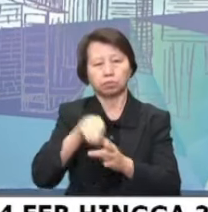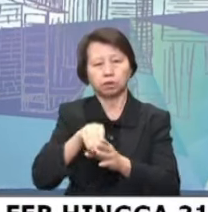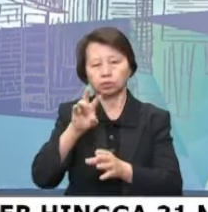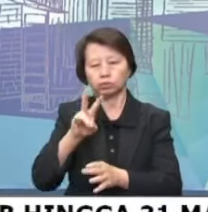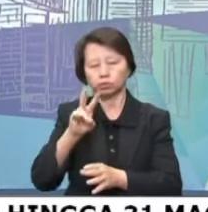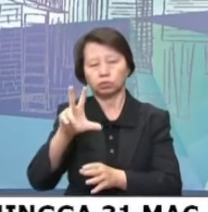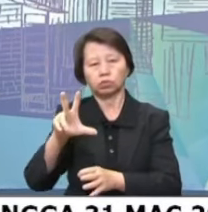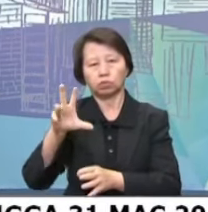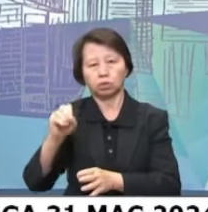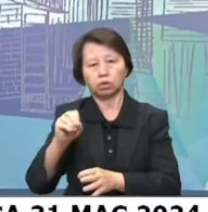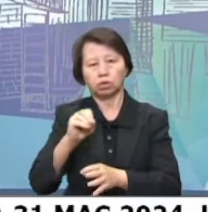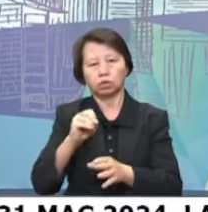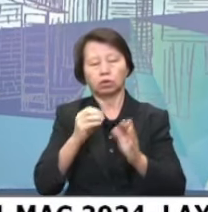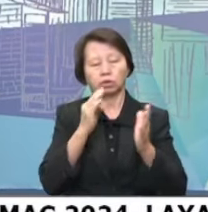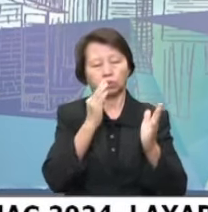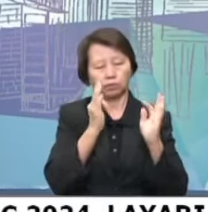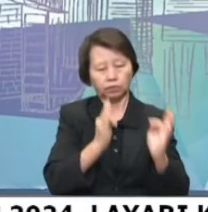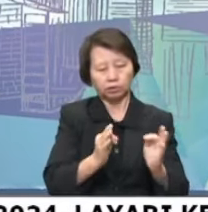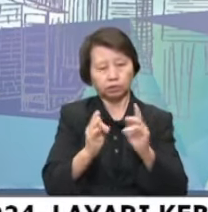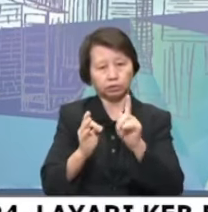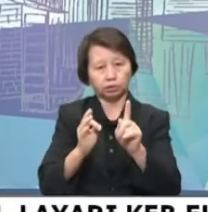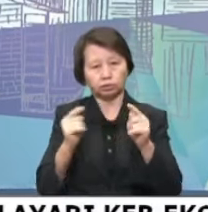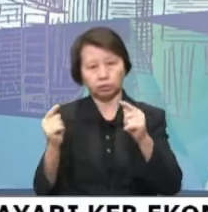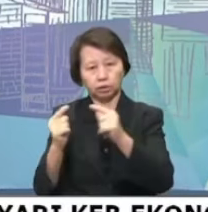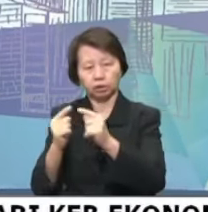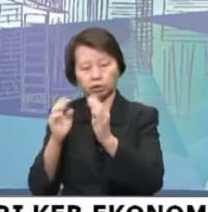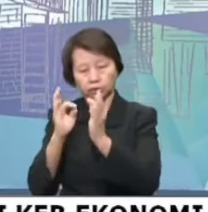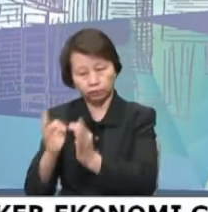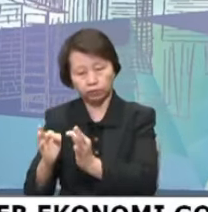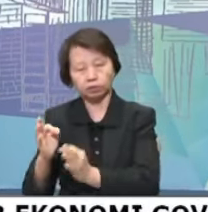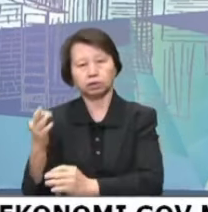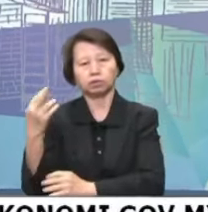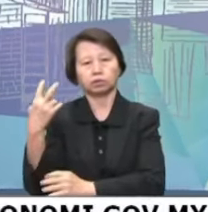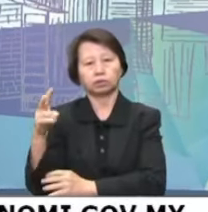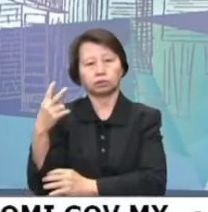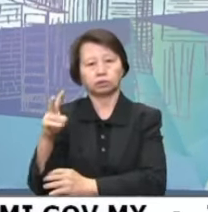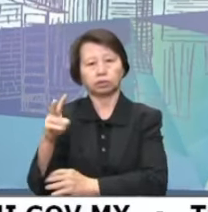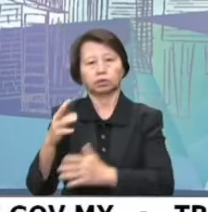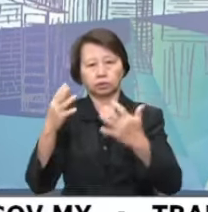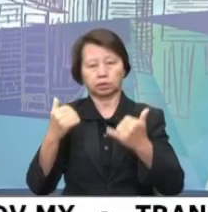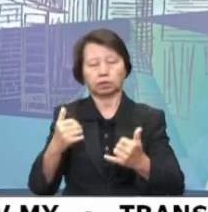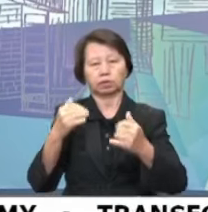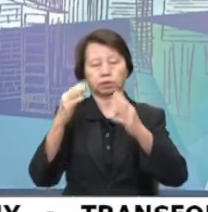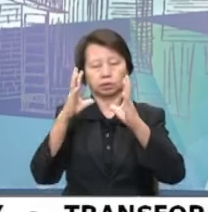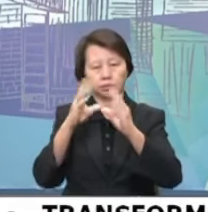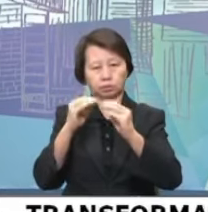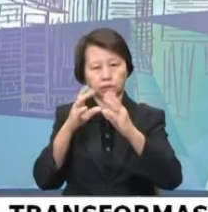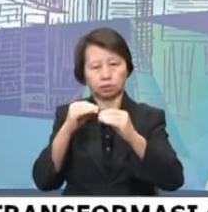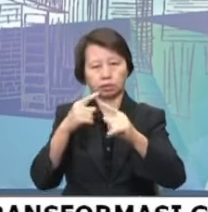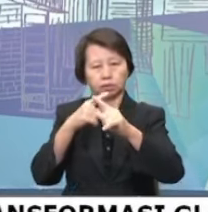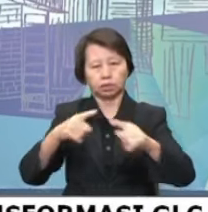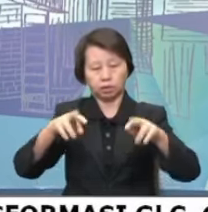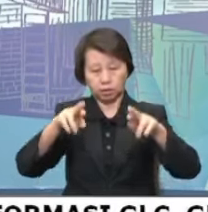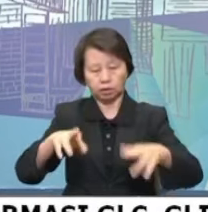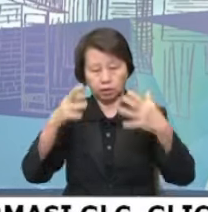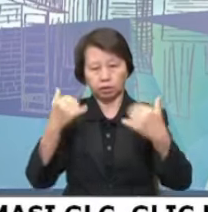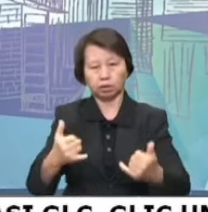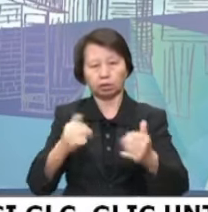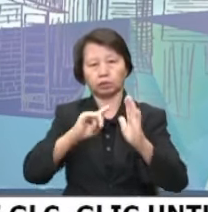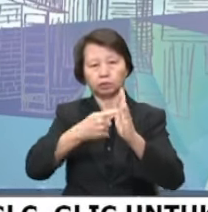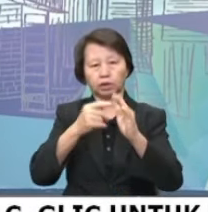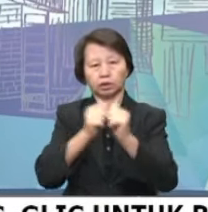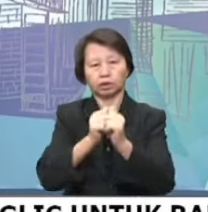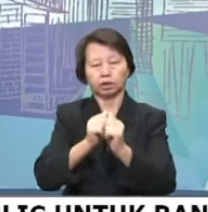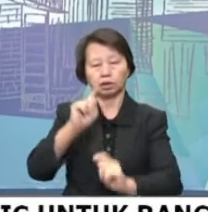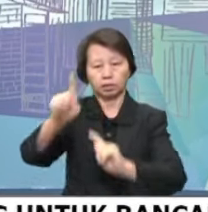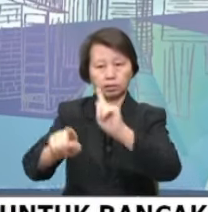Fasal 1 hingga Fasal 12. Baik saudara, persidangan Dewan Rakyat hari ini akan dimulakan dengan pertanyaan-pertanyaan